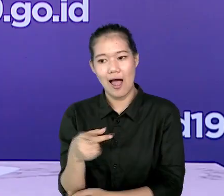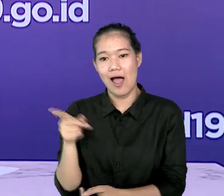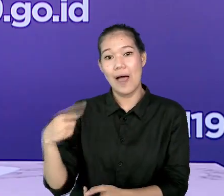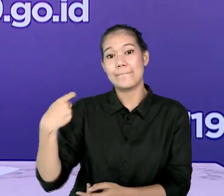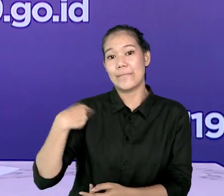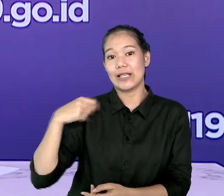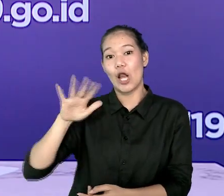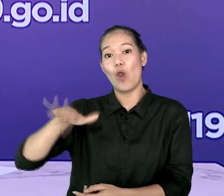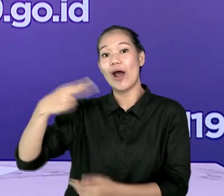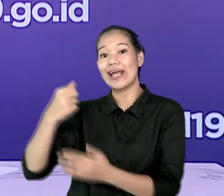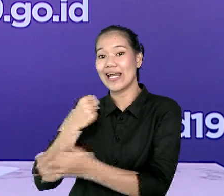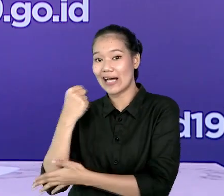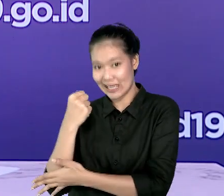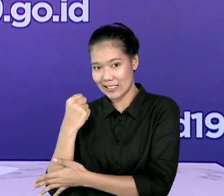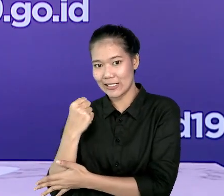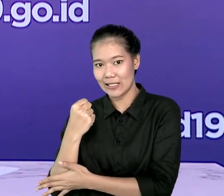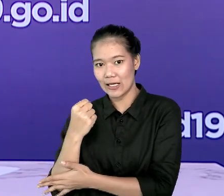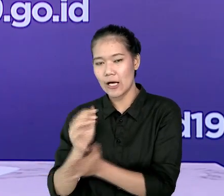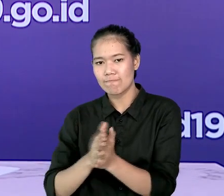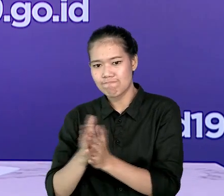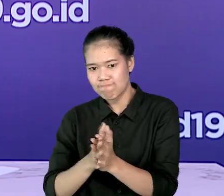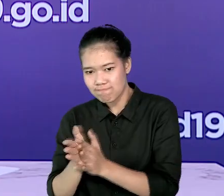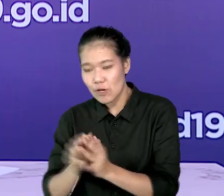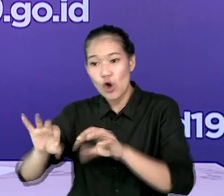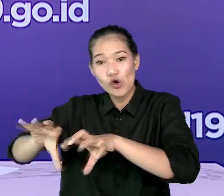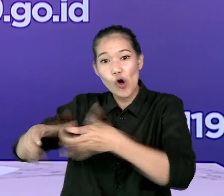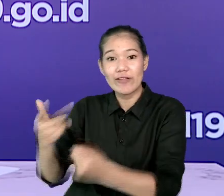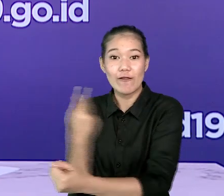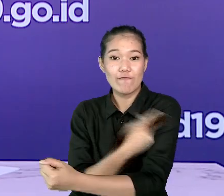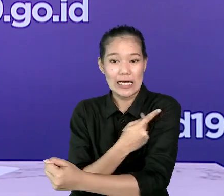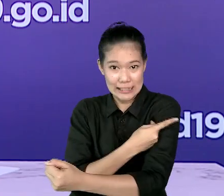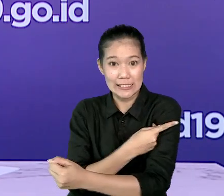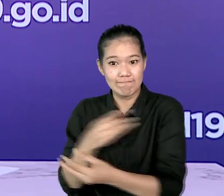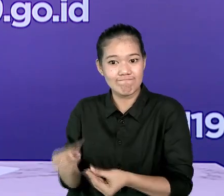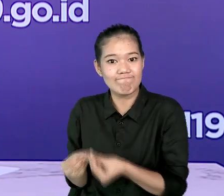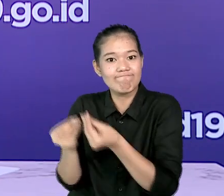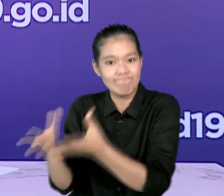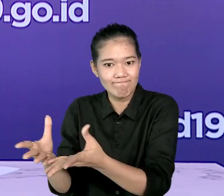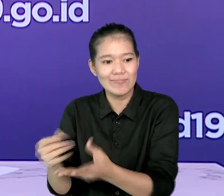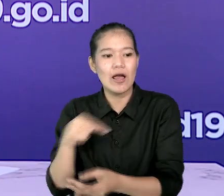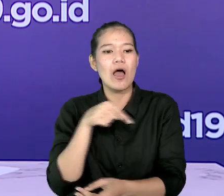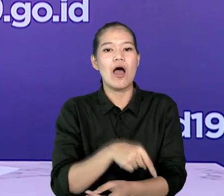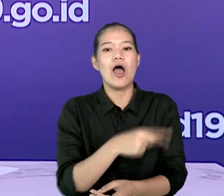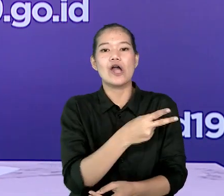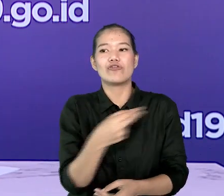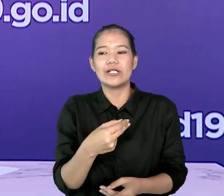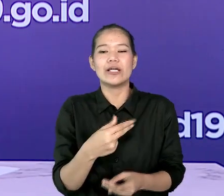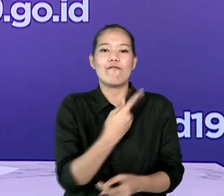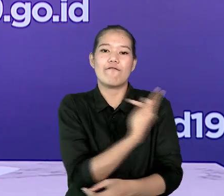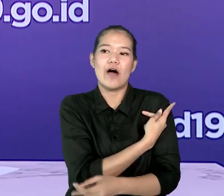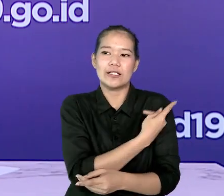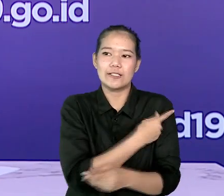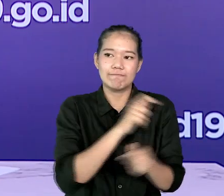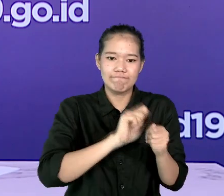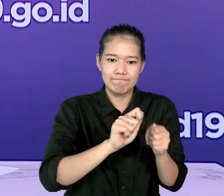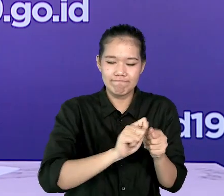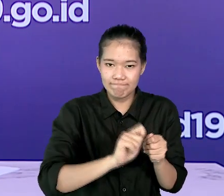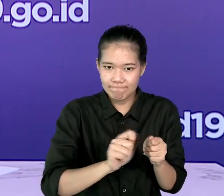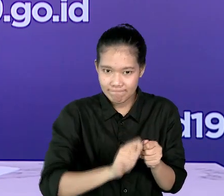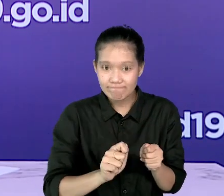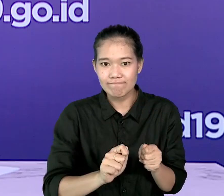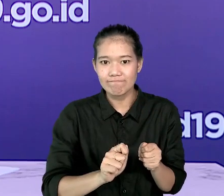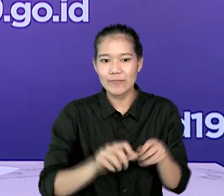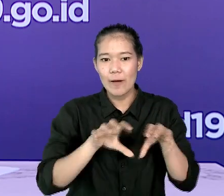Luar Negeri mendorong percepatan vaksinasi global melalui peningkatan produksi vaksin dengan dilakukan